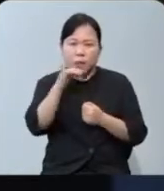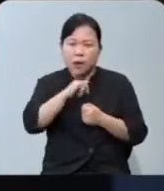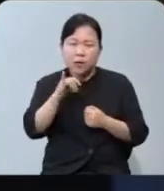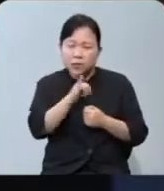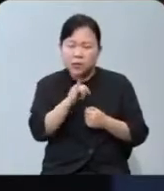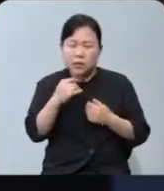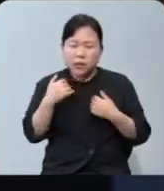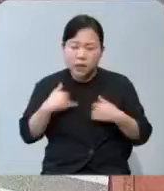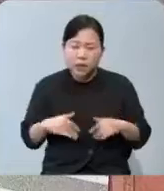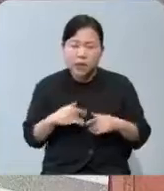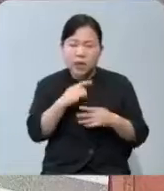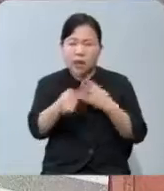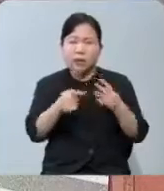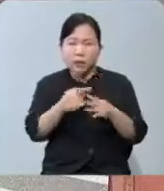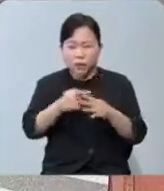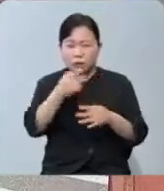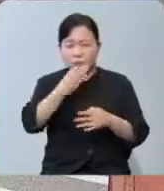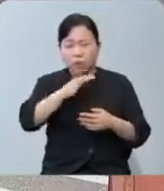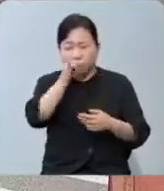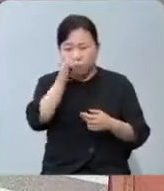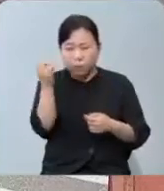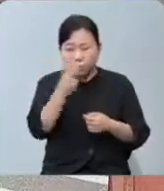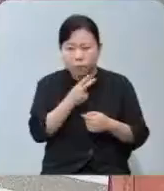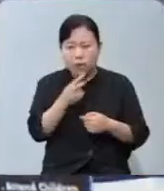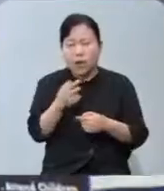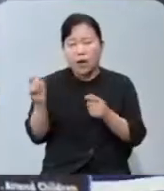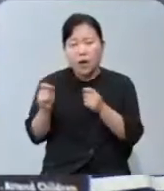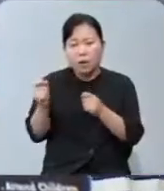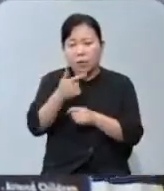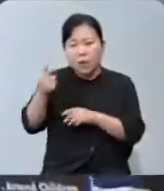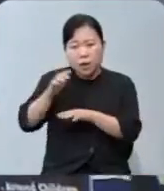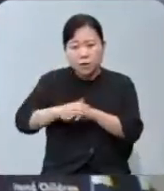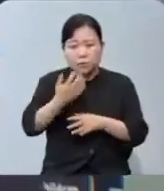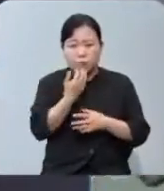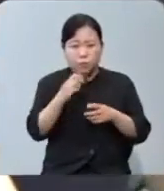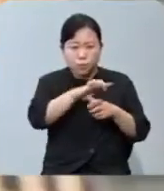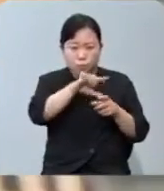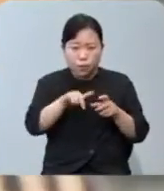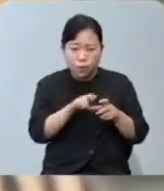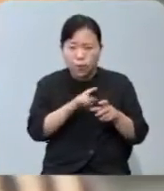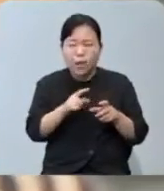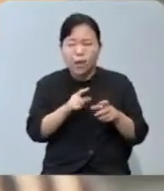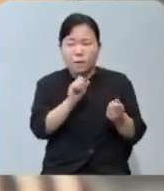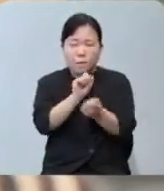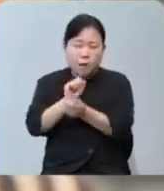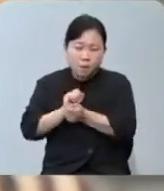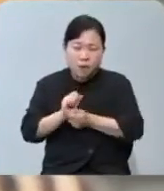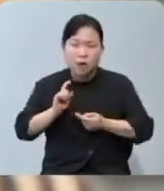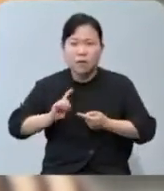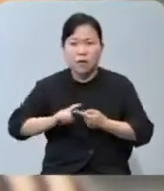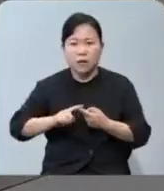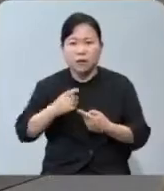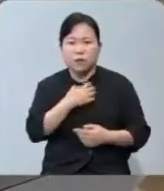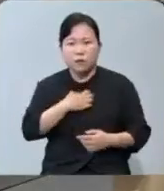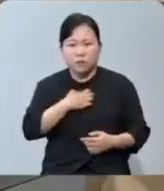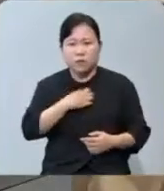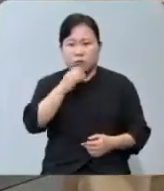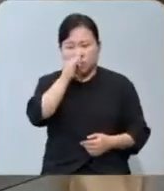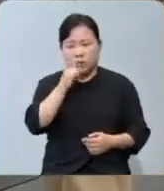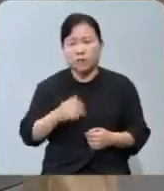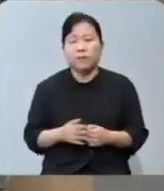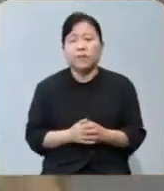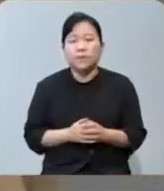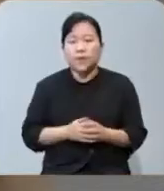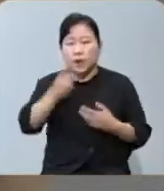계절 변수와 인접한 대전과 수도권 의 연수에 감염 여파 역시 우려 스럽습니다 이런 가운데